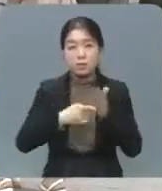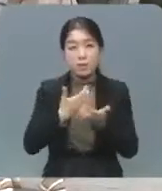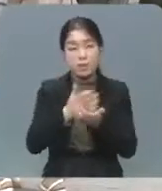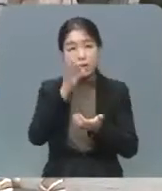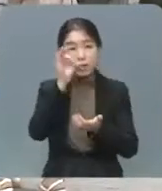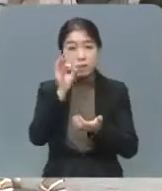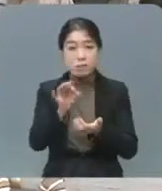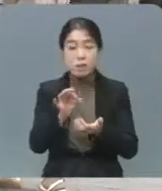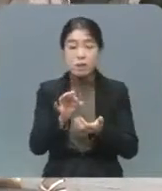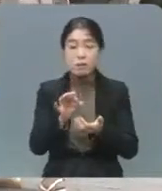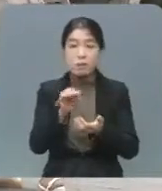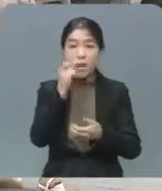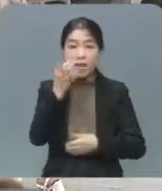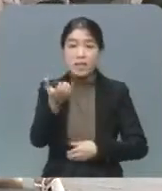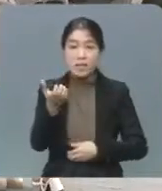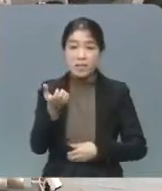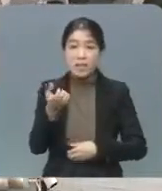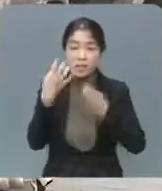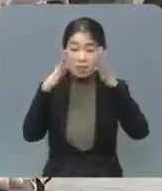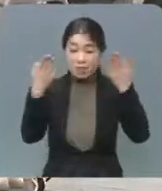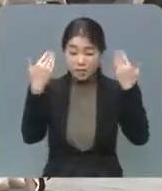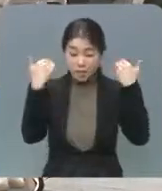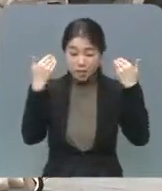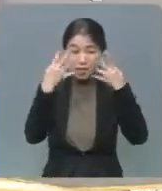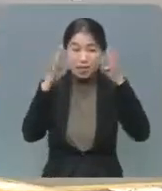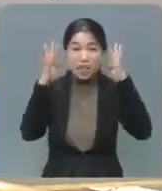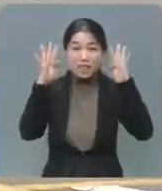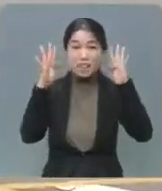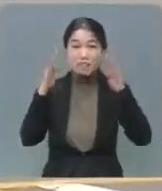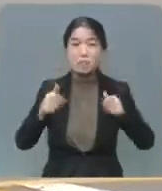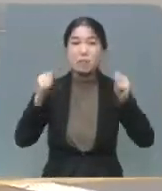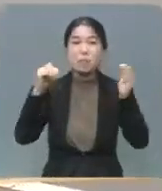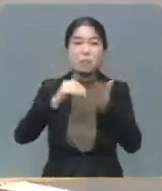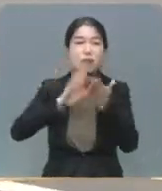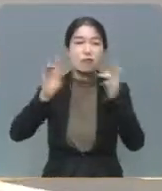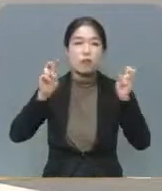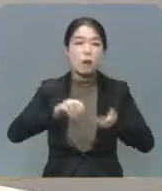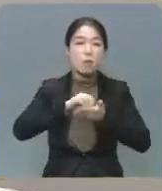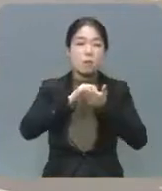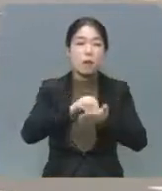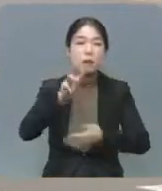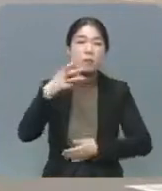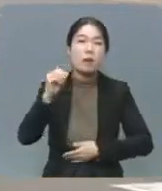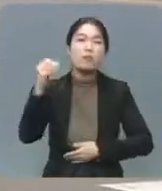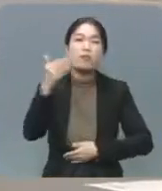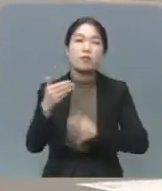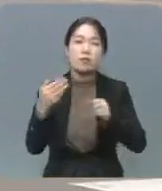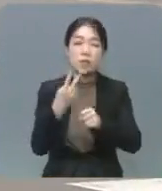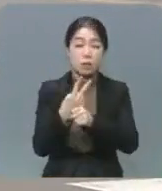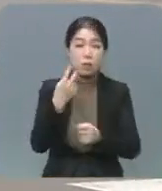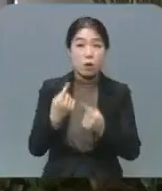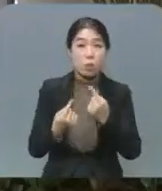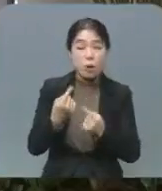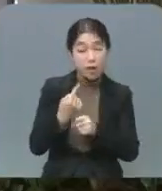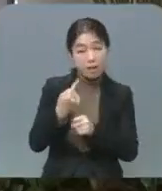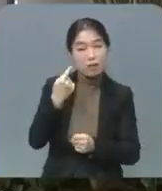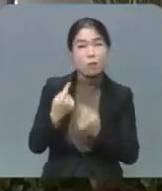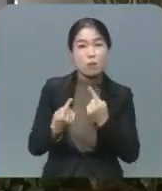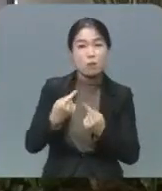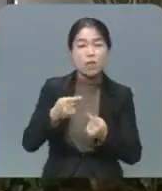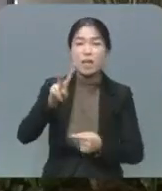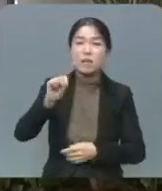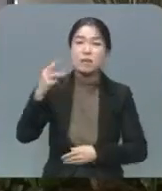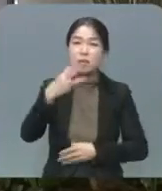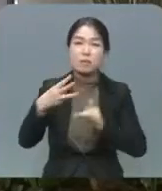보면 지난달 지역 4년제 대학교 졸업 취업자 수는 모두 389,000 명으로 1년 전보다 2만 3천 명이 줄어든